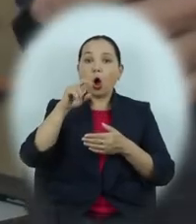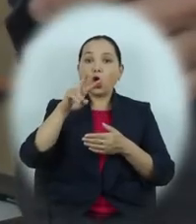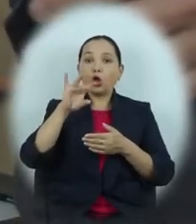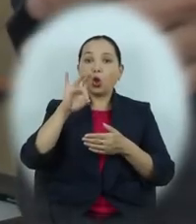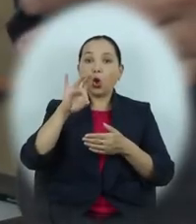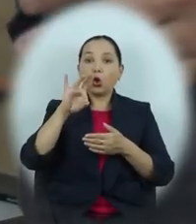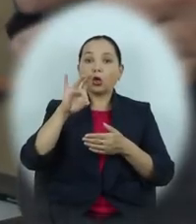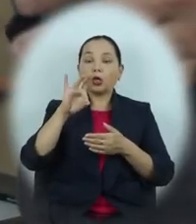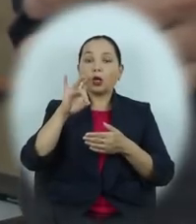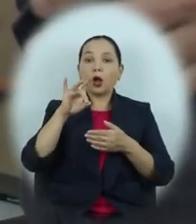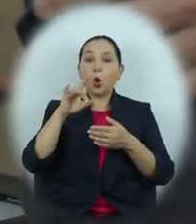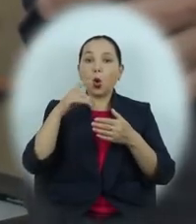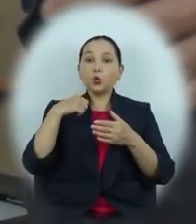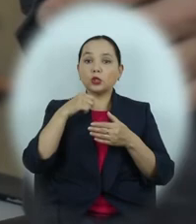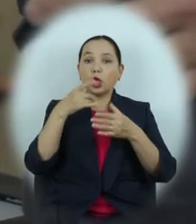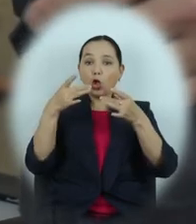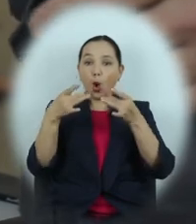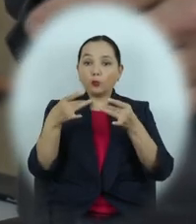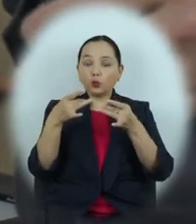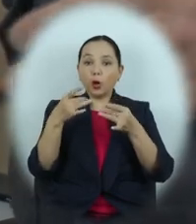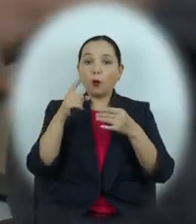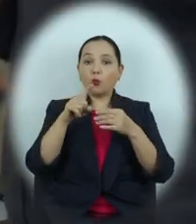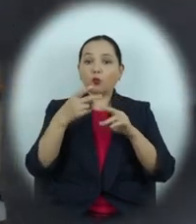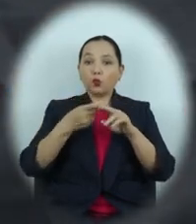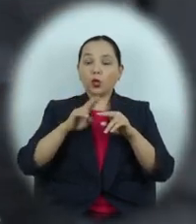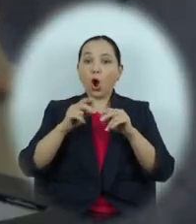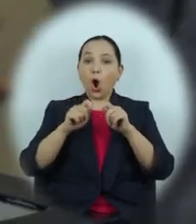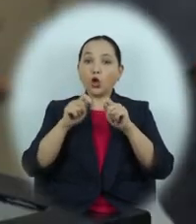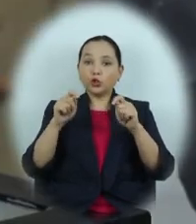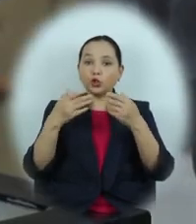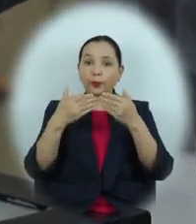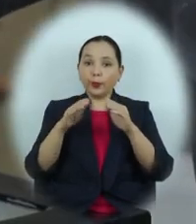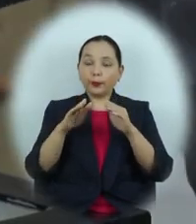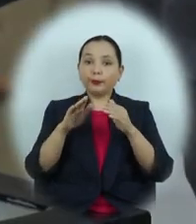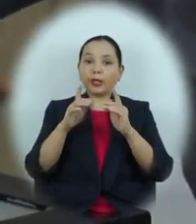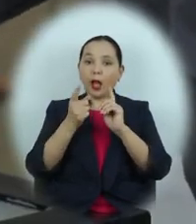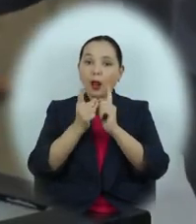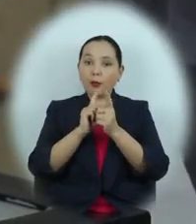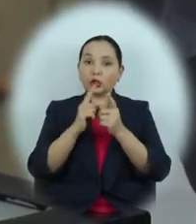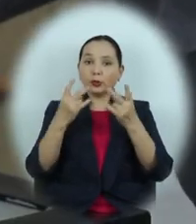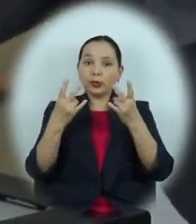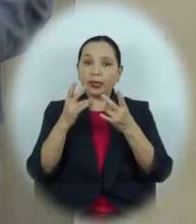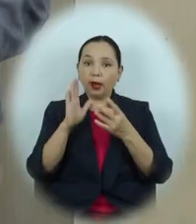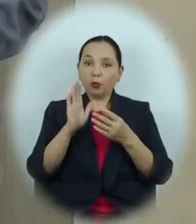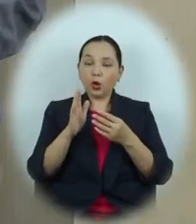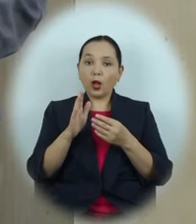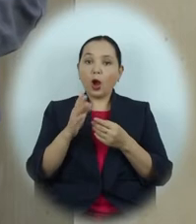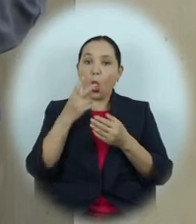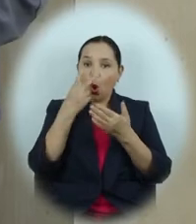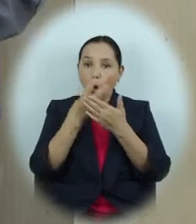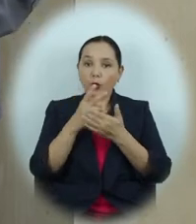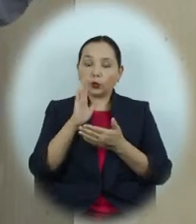tent o'ziga yopishib qolgan. Buni biz ochib almashtirib olishimiz kerak bo'ladi. Ko'rib